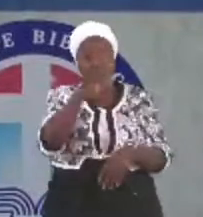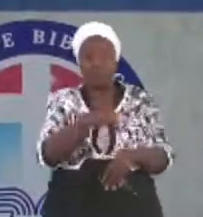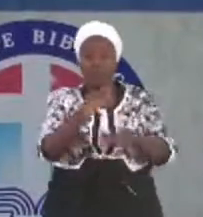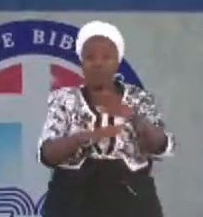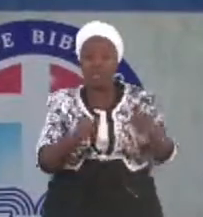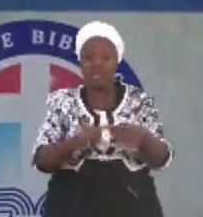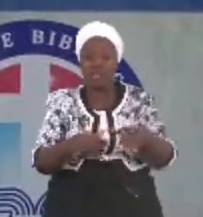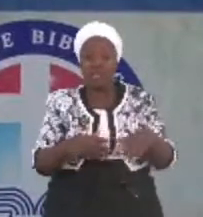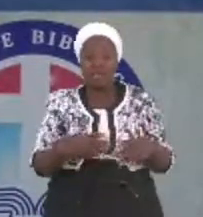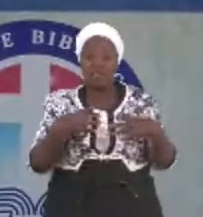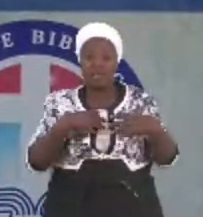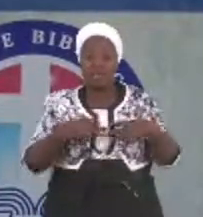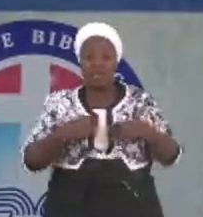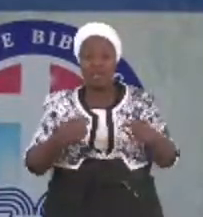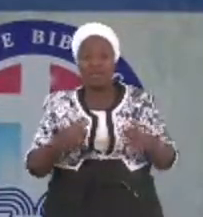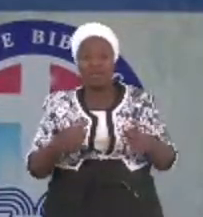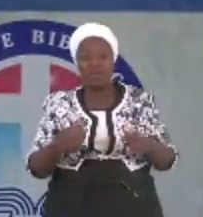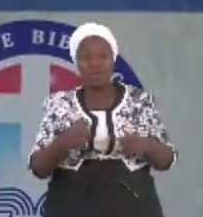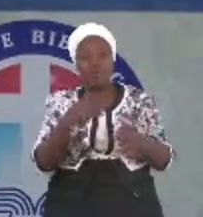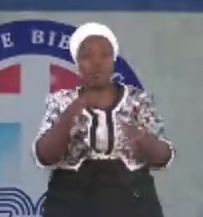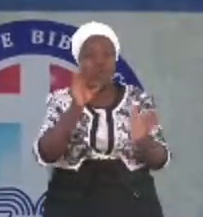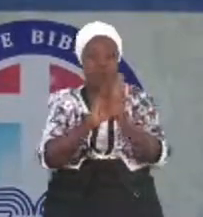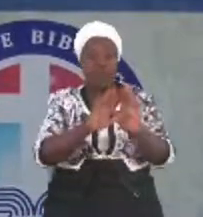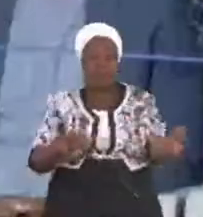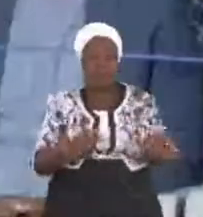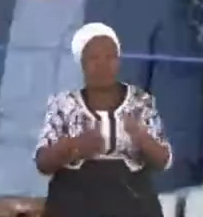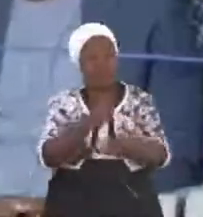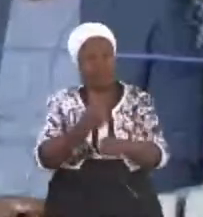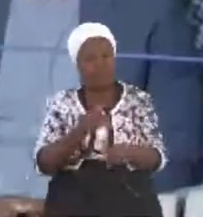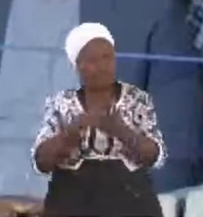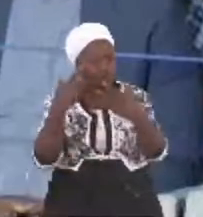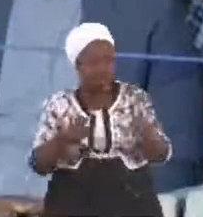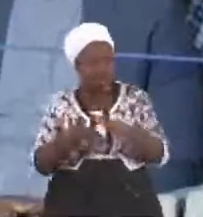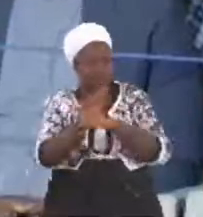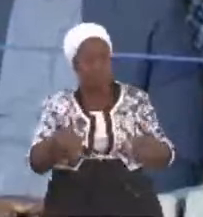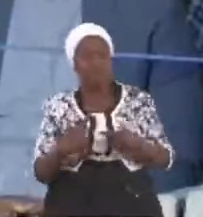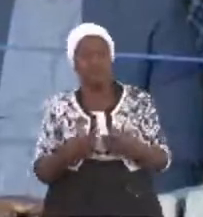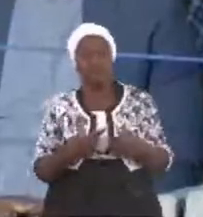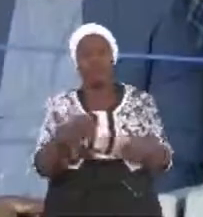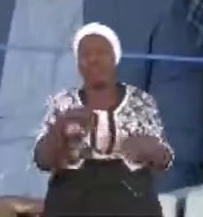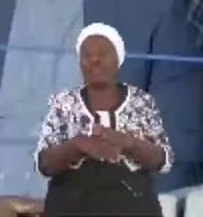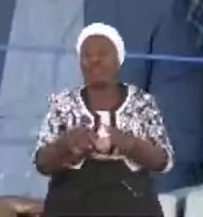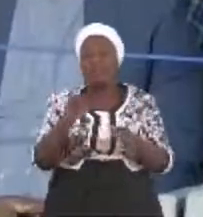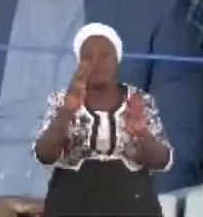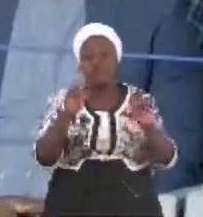marchent. Les cures innombrables confirmées. Ça va arriver dans ta vie. En Matthieu chapitre